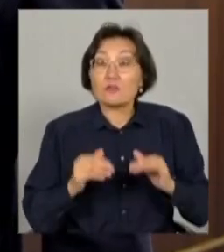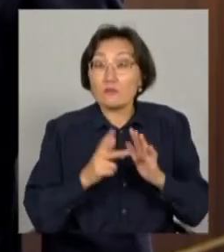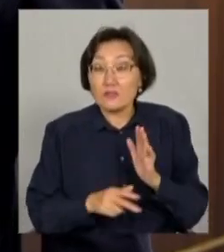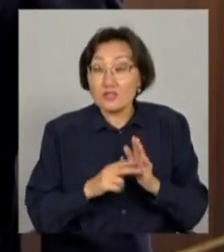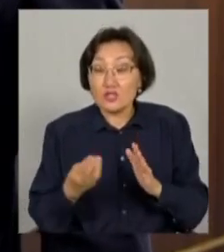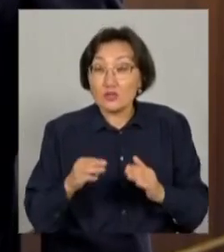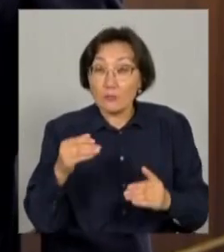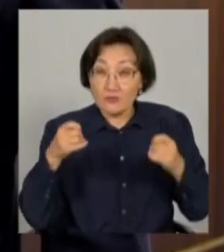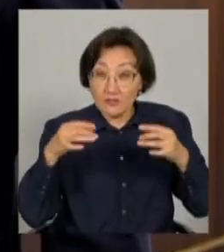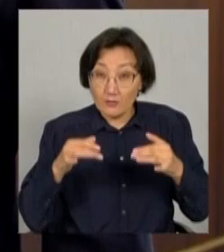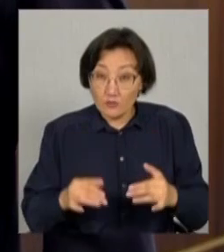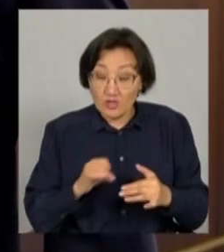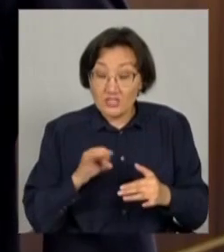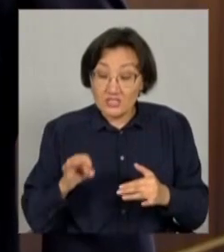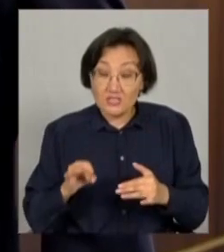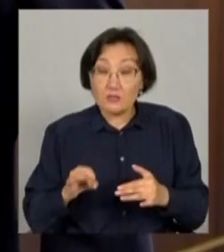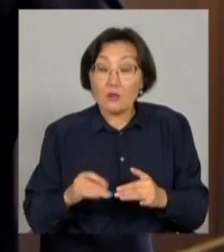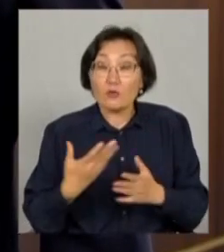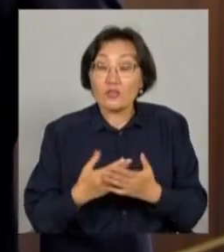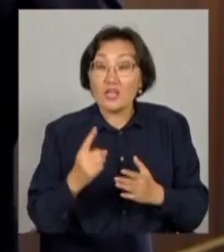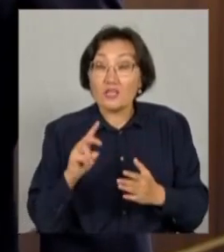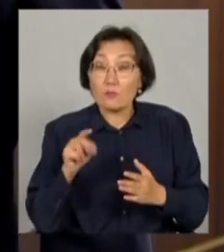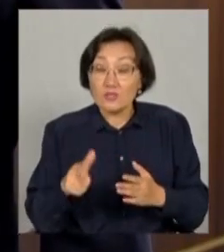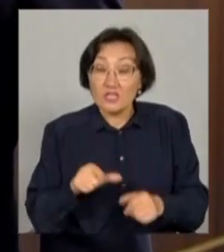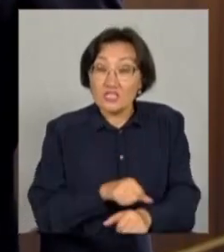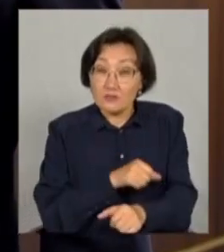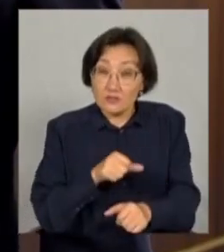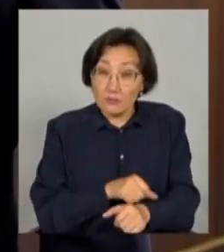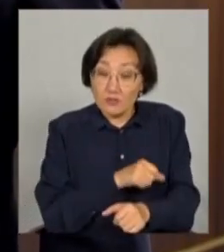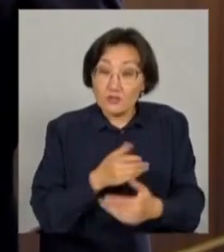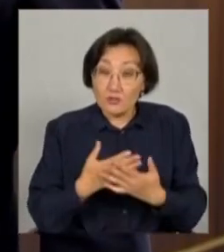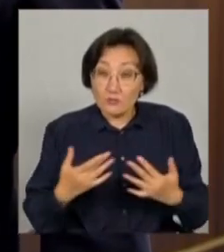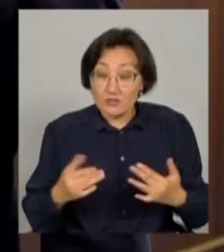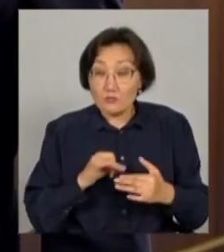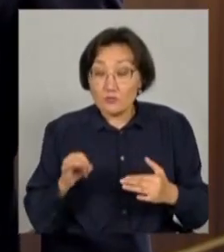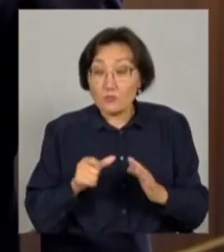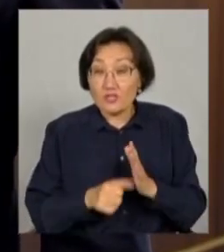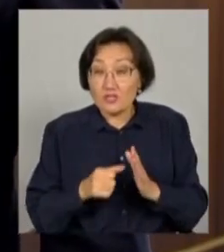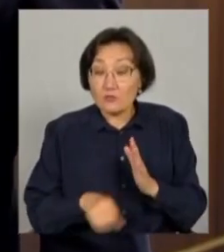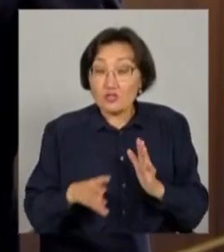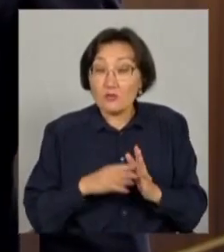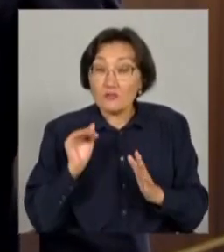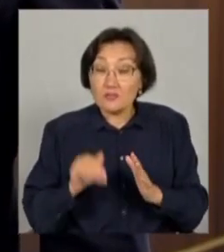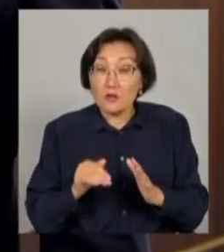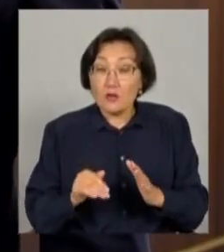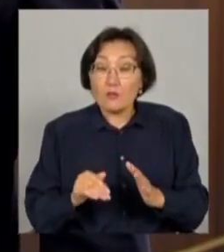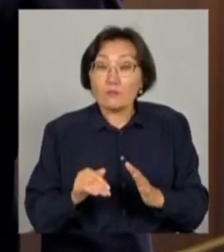единиц компьютерного оборудования, около 1 килограмма наркотических средств и более 69 тысяч долларов США.